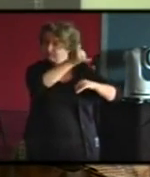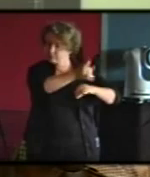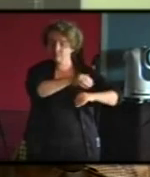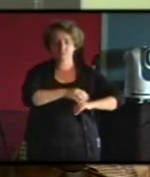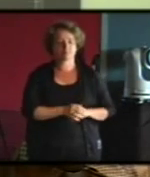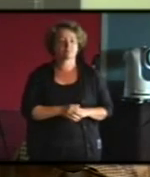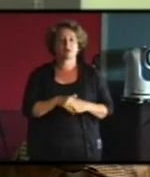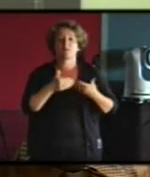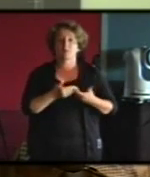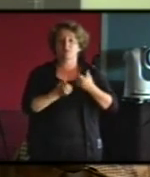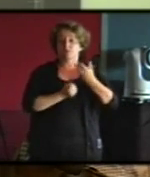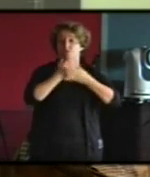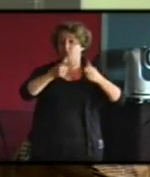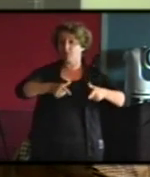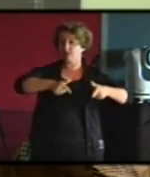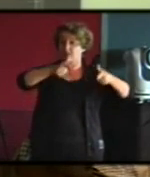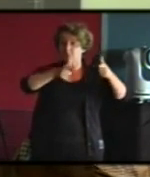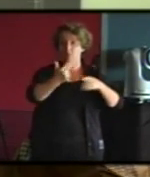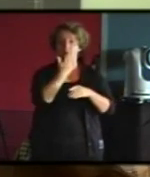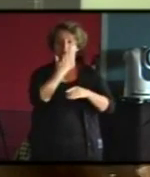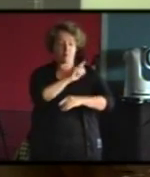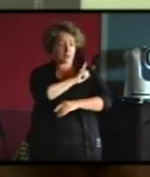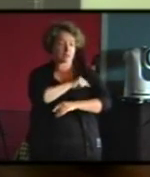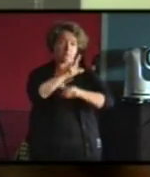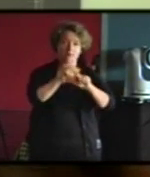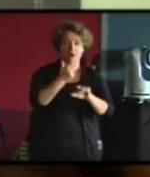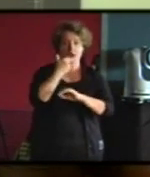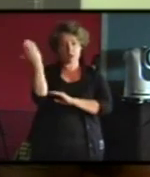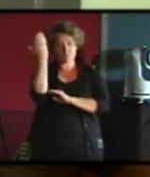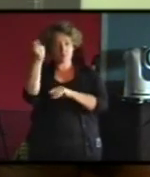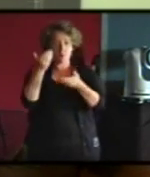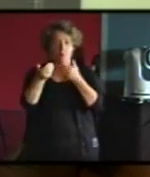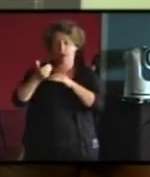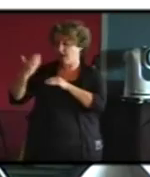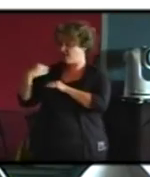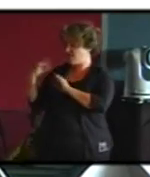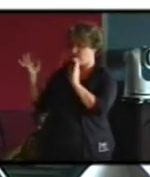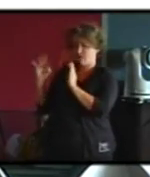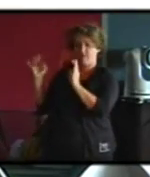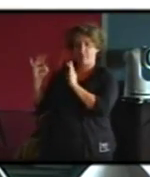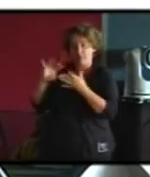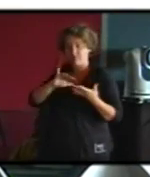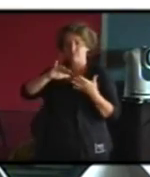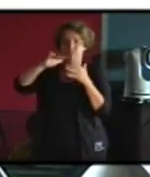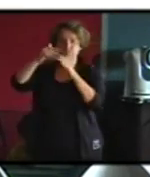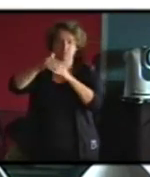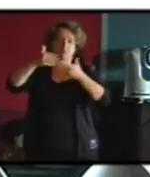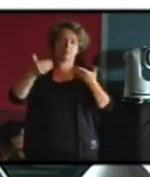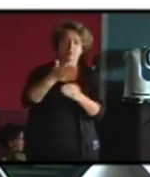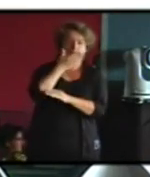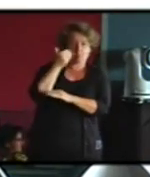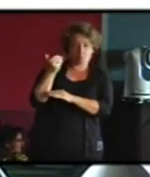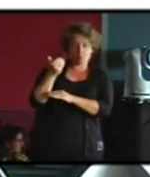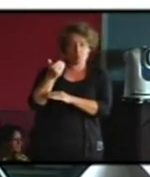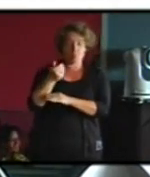bâtiments qui aient une bonne performance énergétique et ce qui n'a jamais été fait avant, enfin c'est nouveau qu'on se pose cette question dans l'acte de